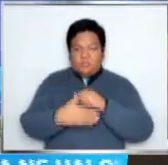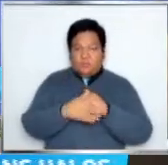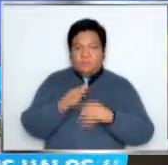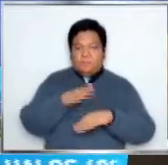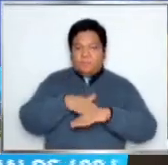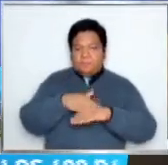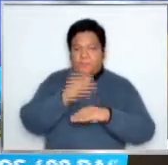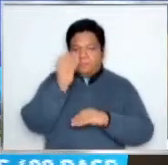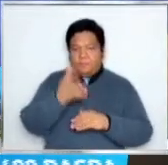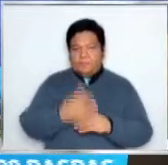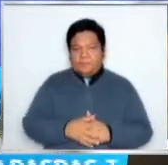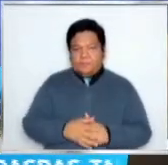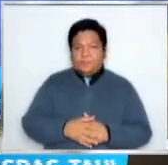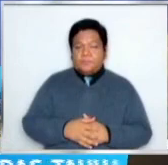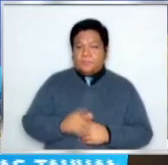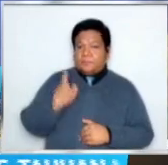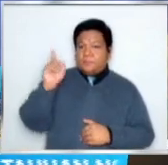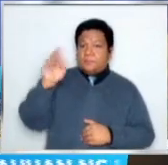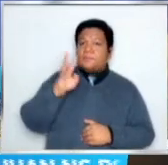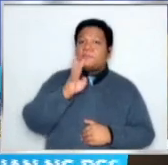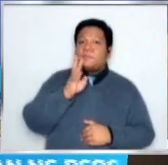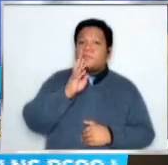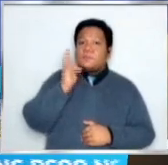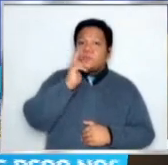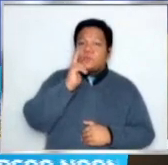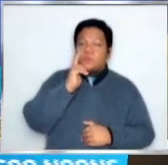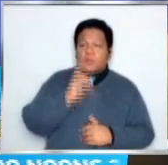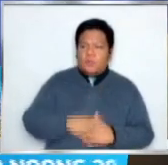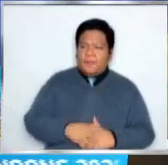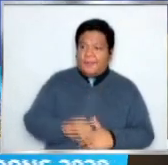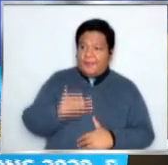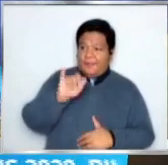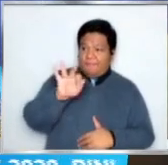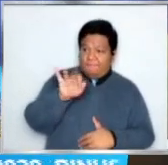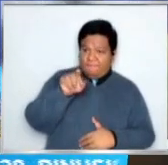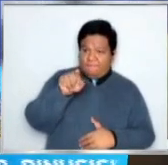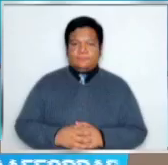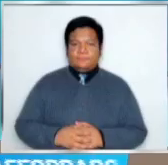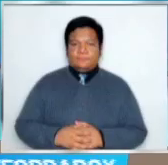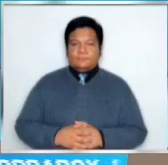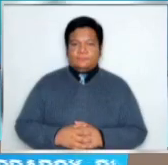Pag isang Pilipino pumasok diyan, gunggong talaga yan.